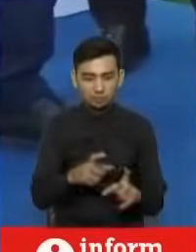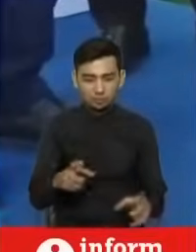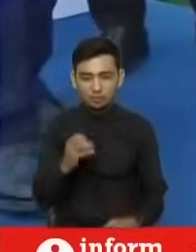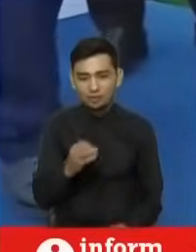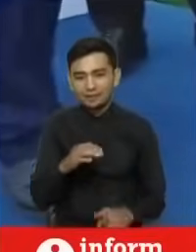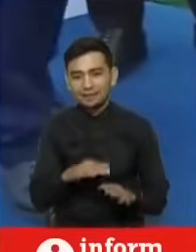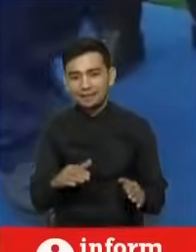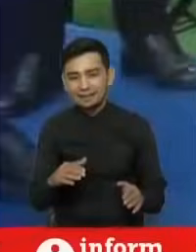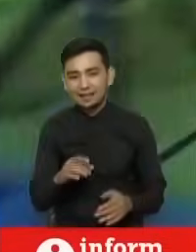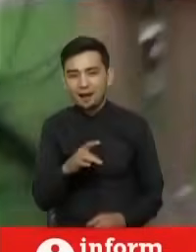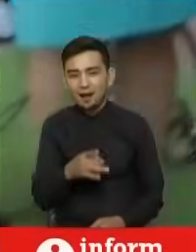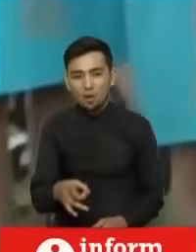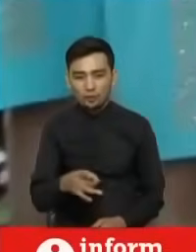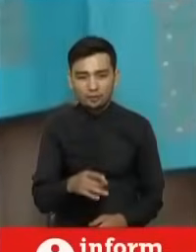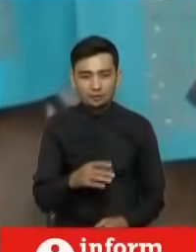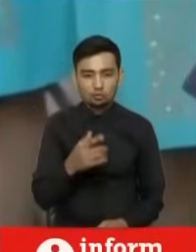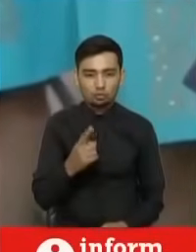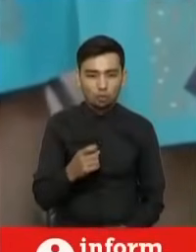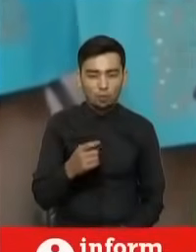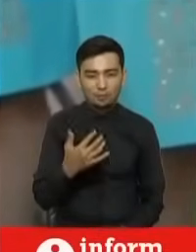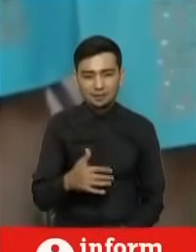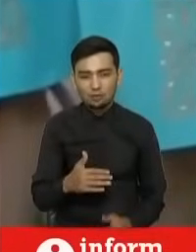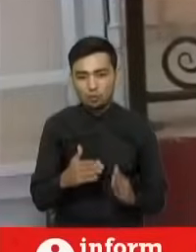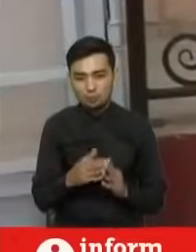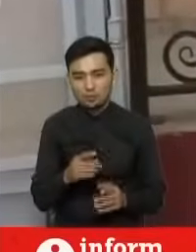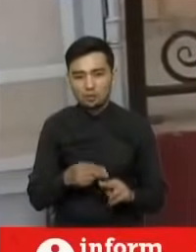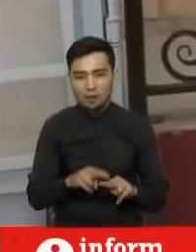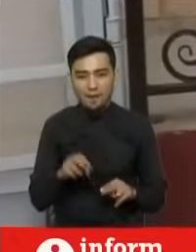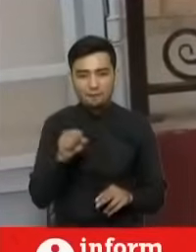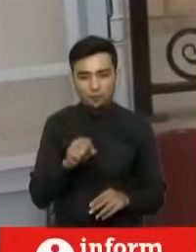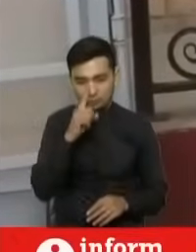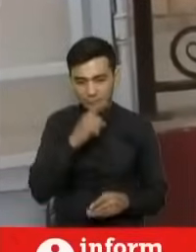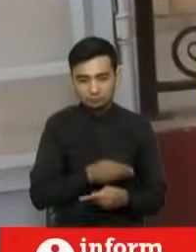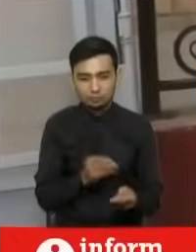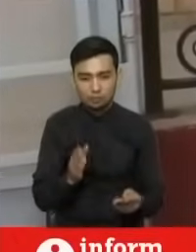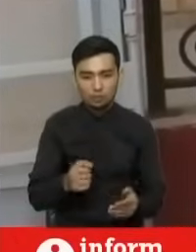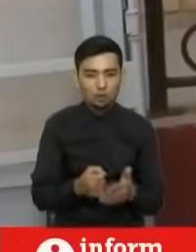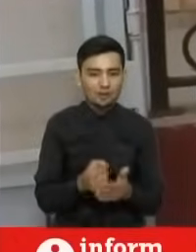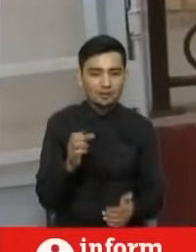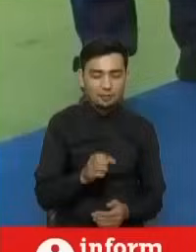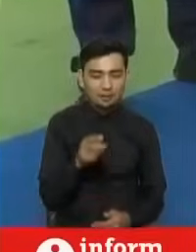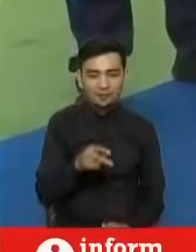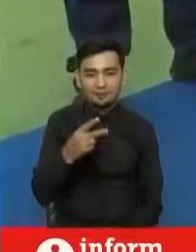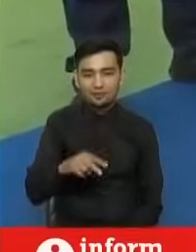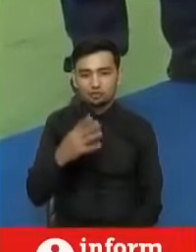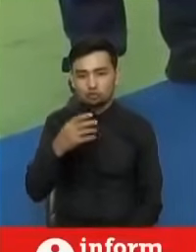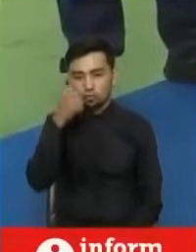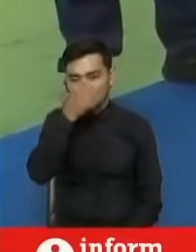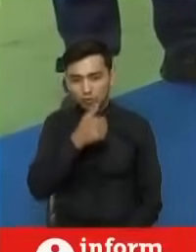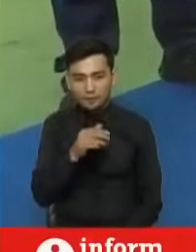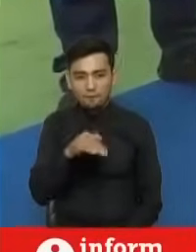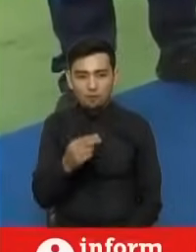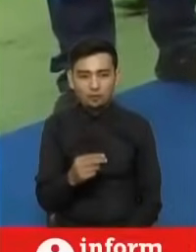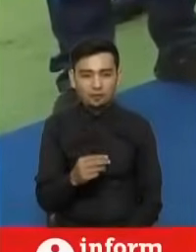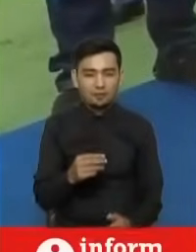Кабдинском районе строят 150 домов, которые планируется сдать в августе. Планируется, что до сентября 2024 года жилье от фонда